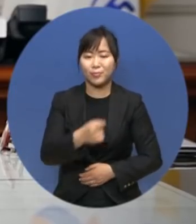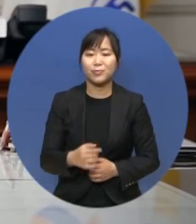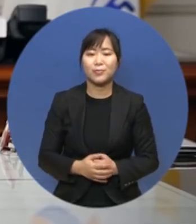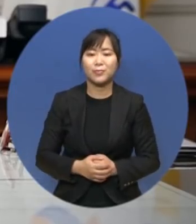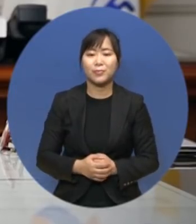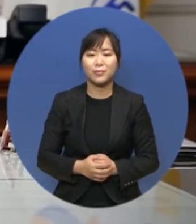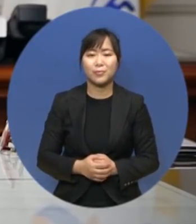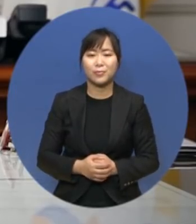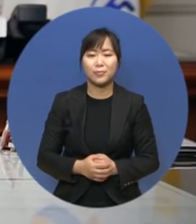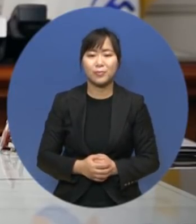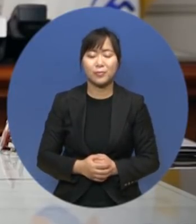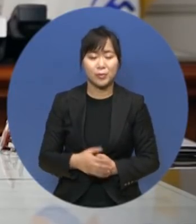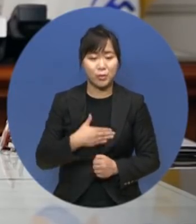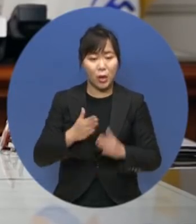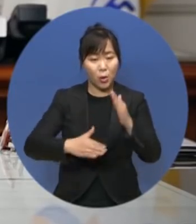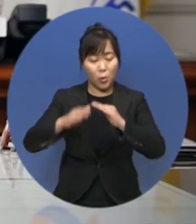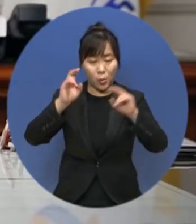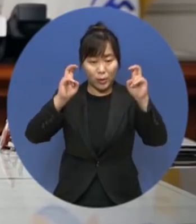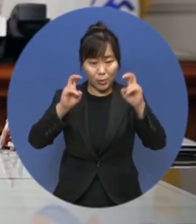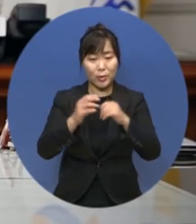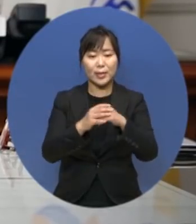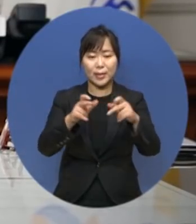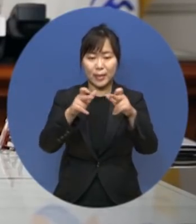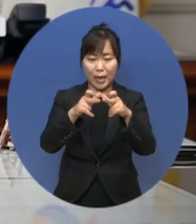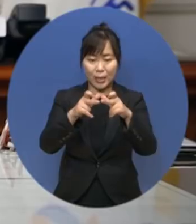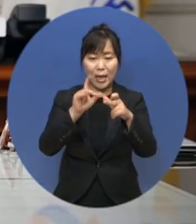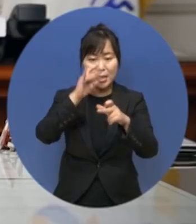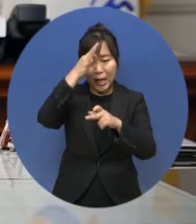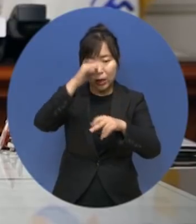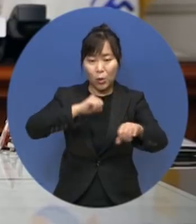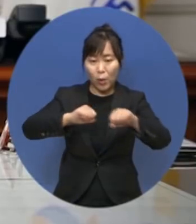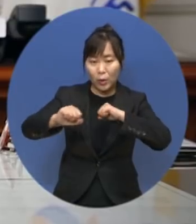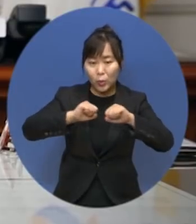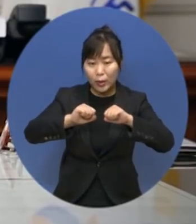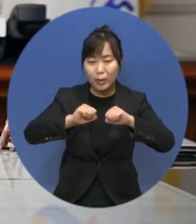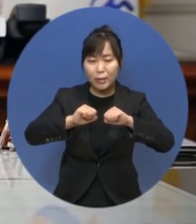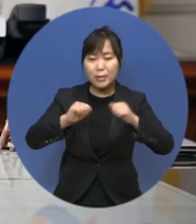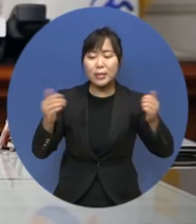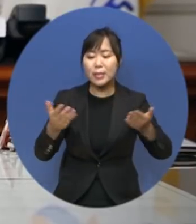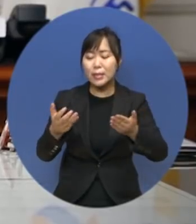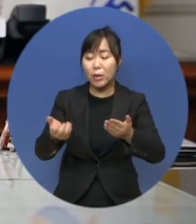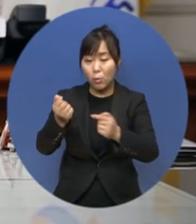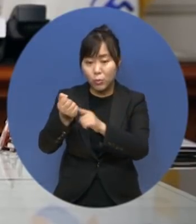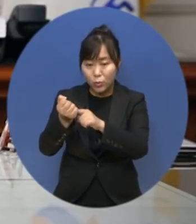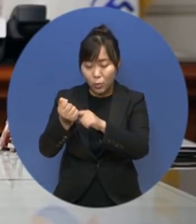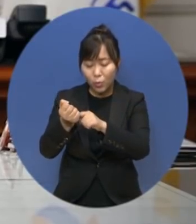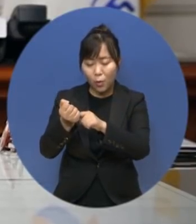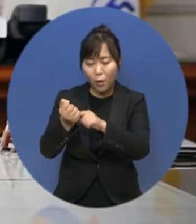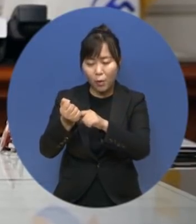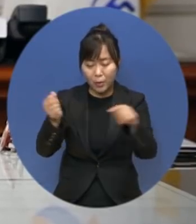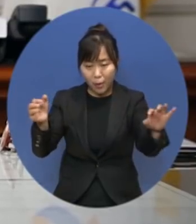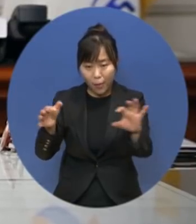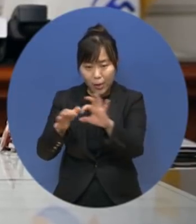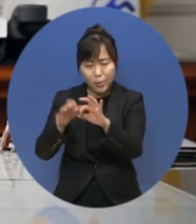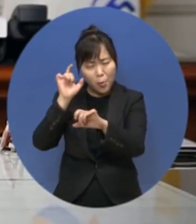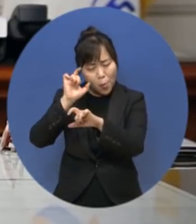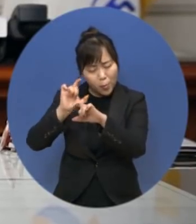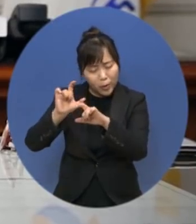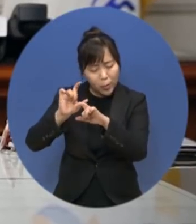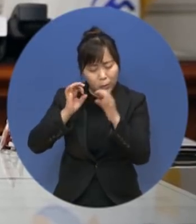좋겠습니다. 공단도 장애인의 예술 활동이 직업으로 이어질 수 있도록